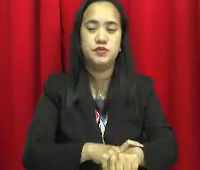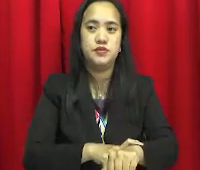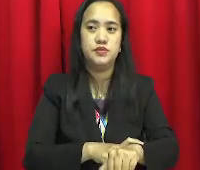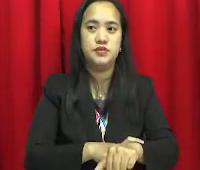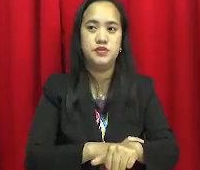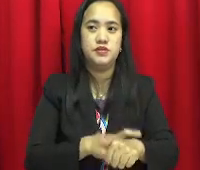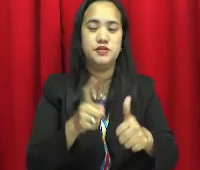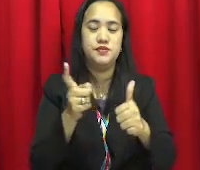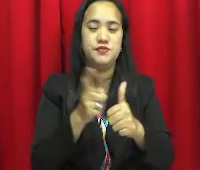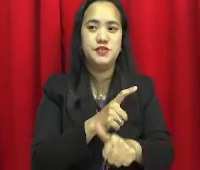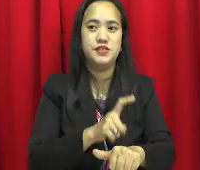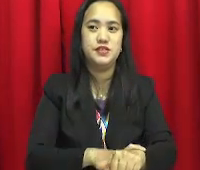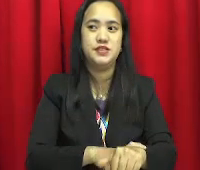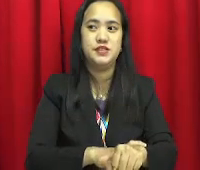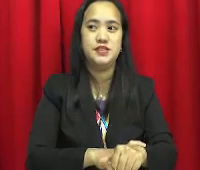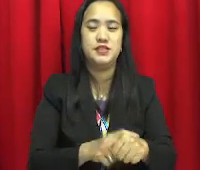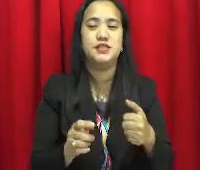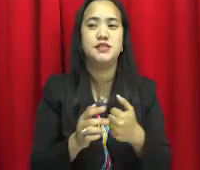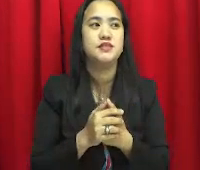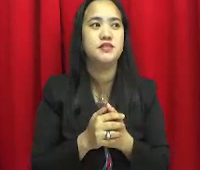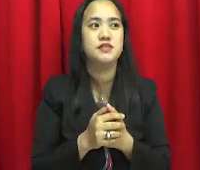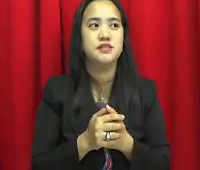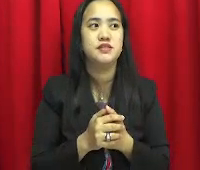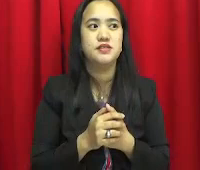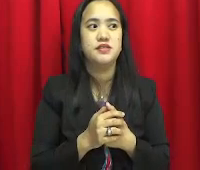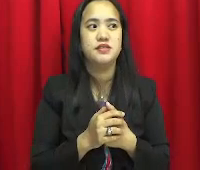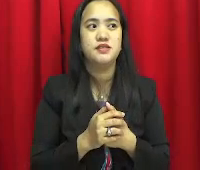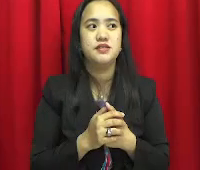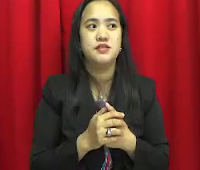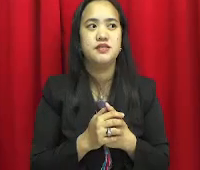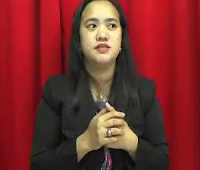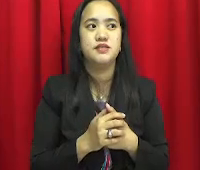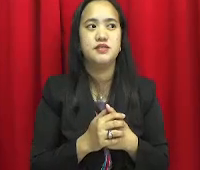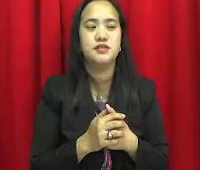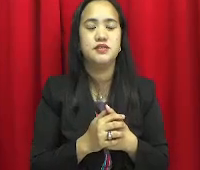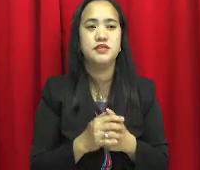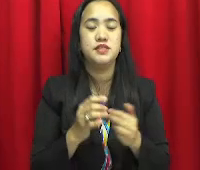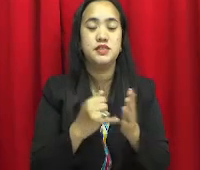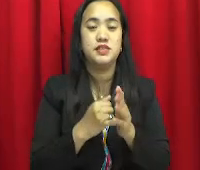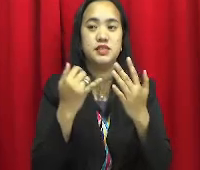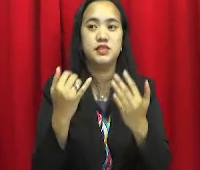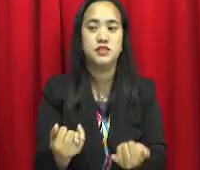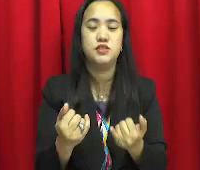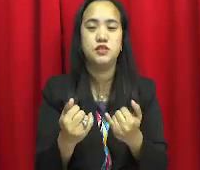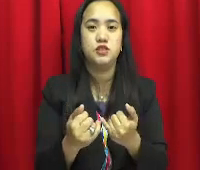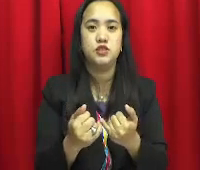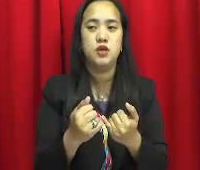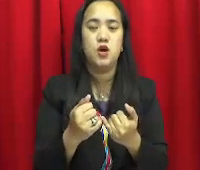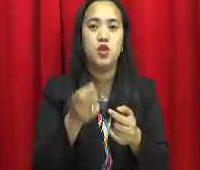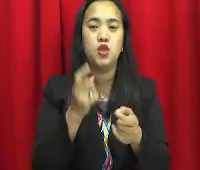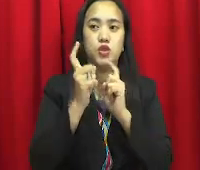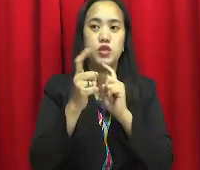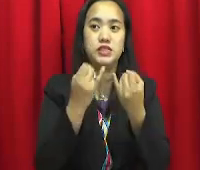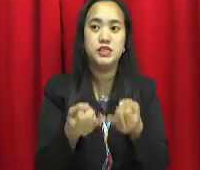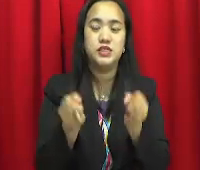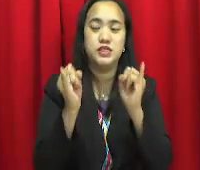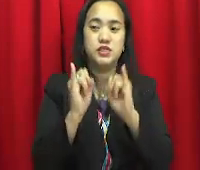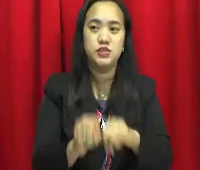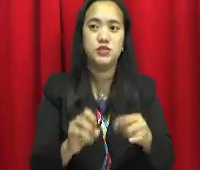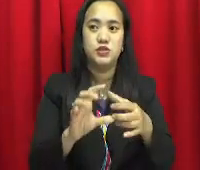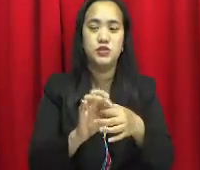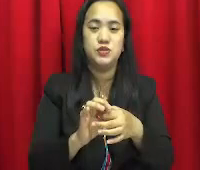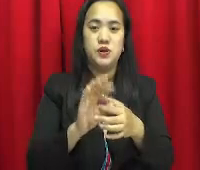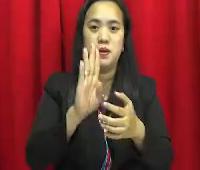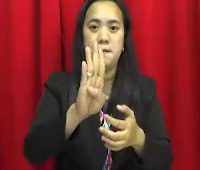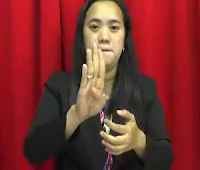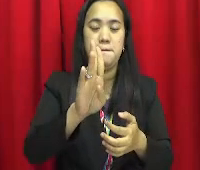babalik na guest si Lesley yun. Amen. Ang usapin ay budget. Expert yung, ano, expert si